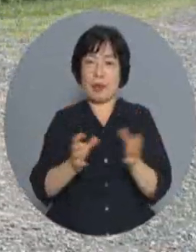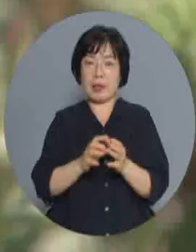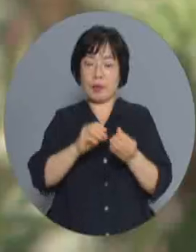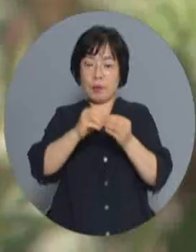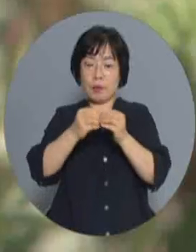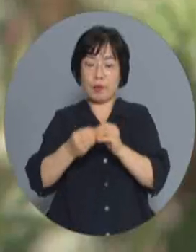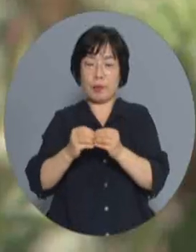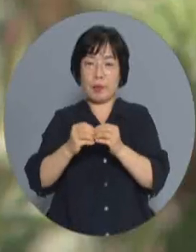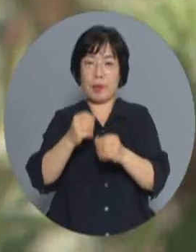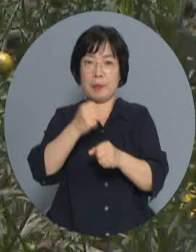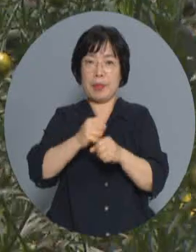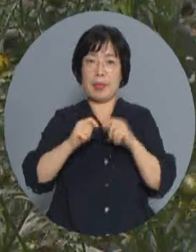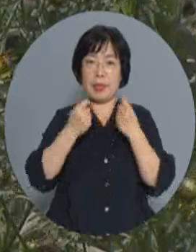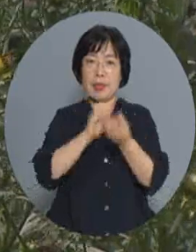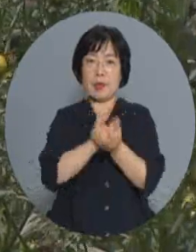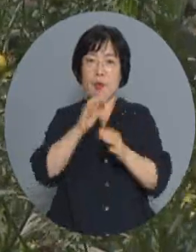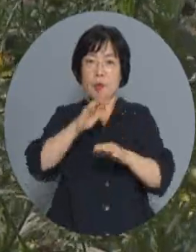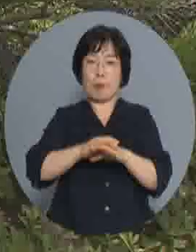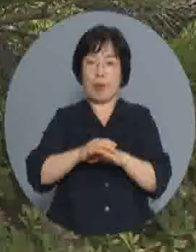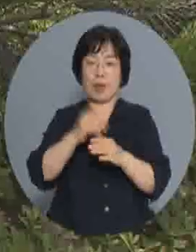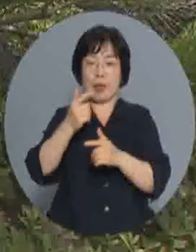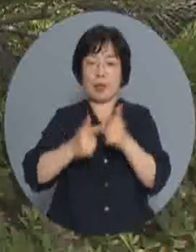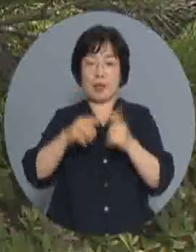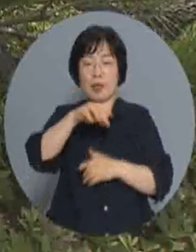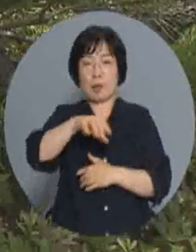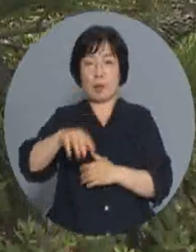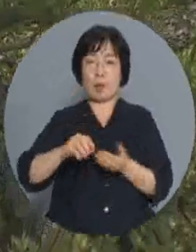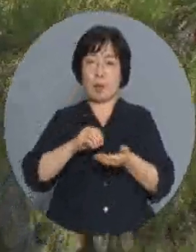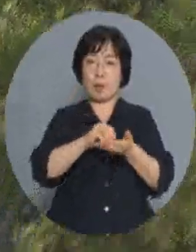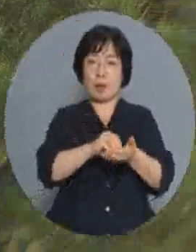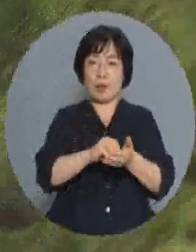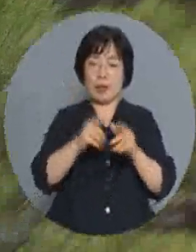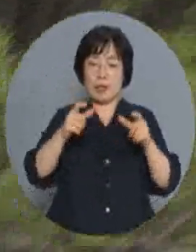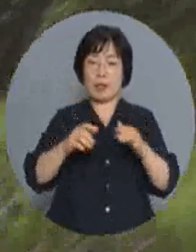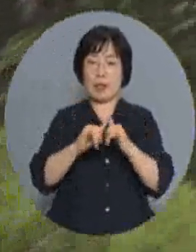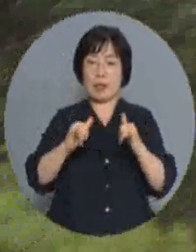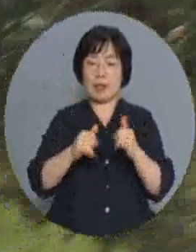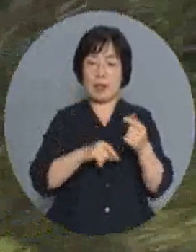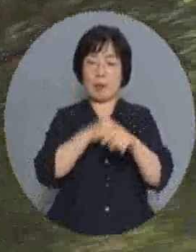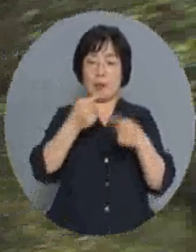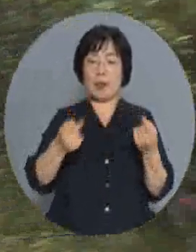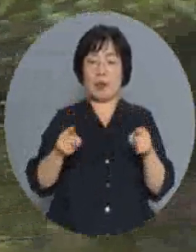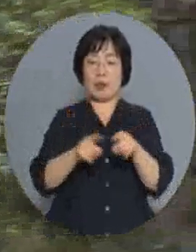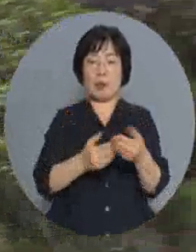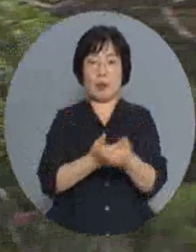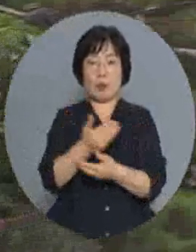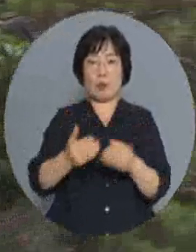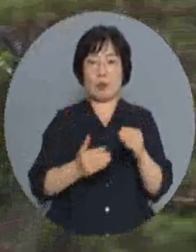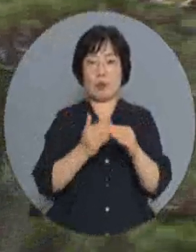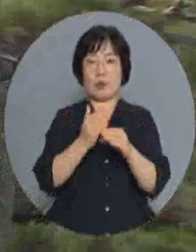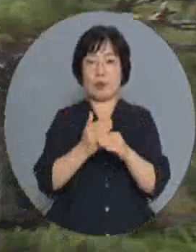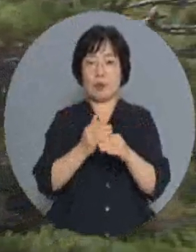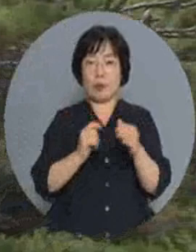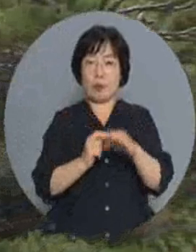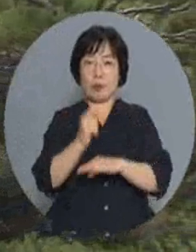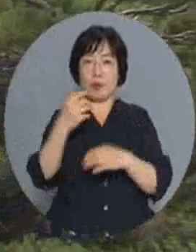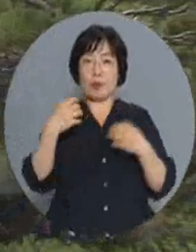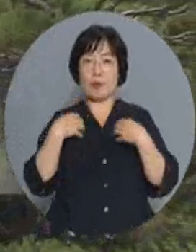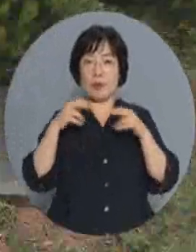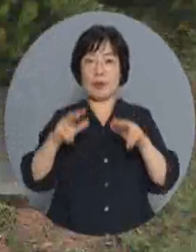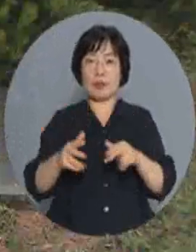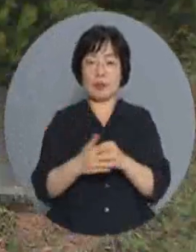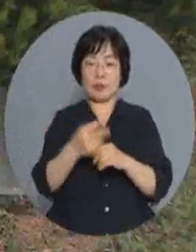꾼 민간 정원과 살립 수목원을 별도로 등록해 도민들과 공유하고 있습니다 군도